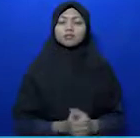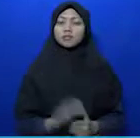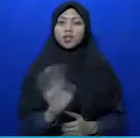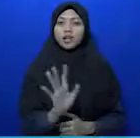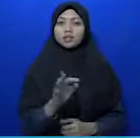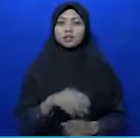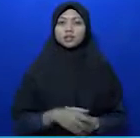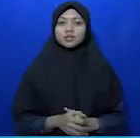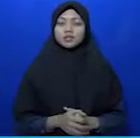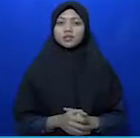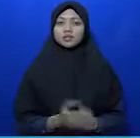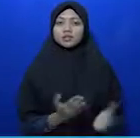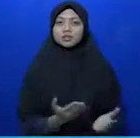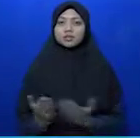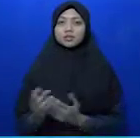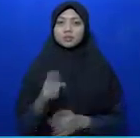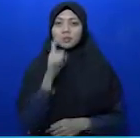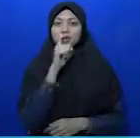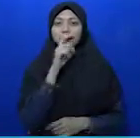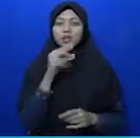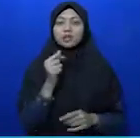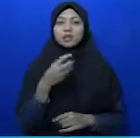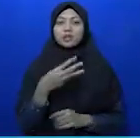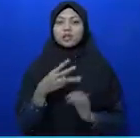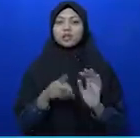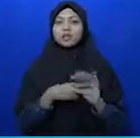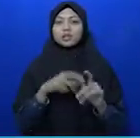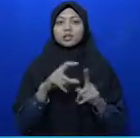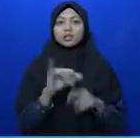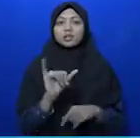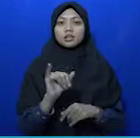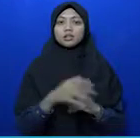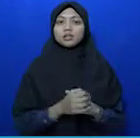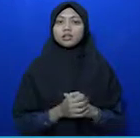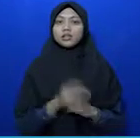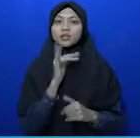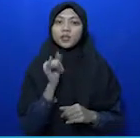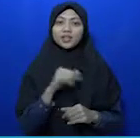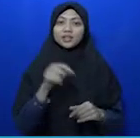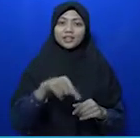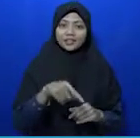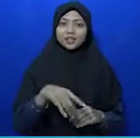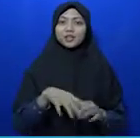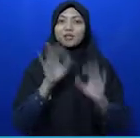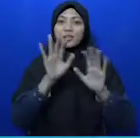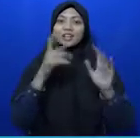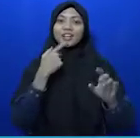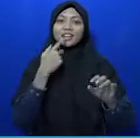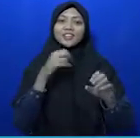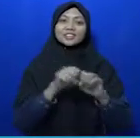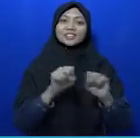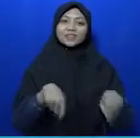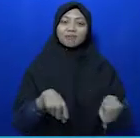kepada Pak Redi yang menjelaskan memang persoalannya sangat teknis sekali, ekonomis. Nanti rekan-rekan